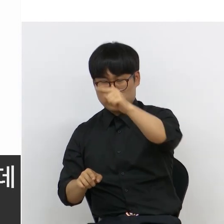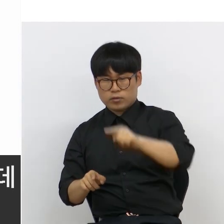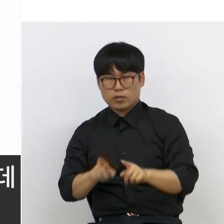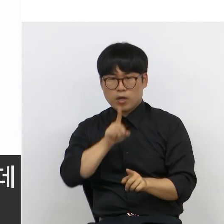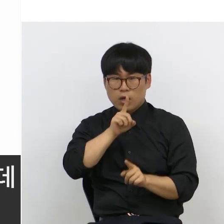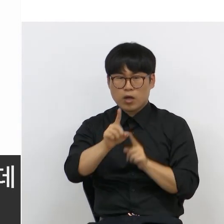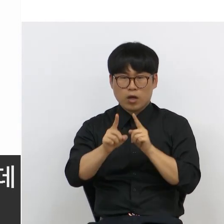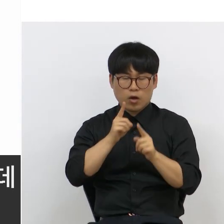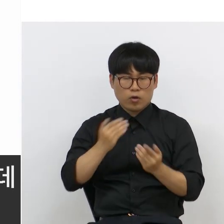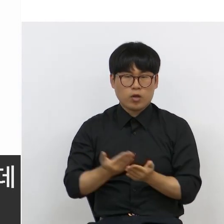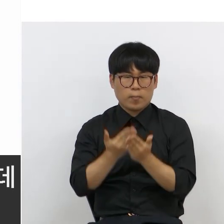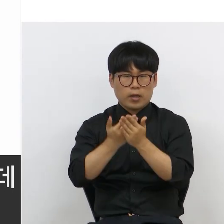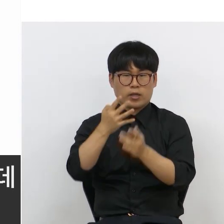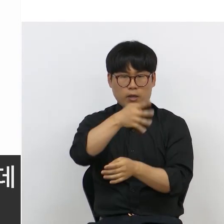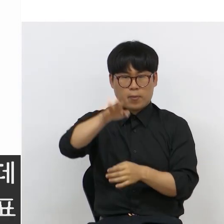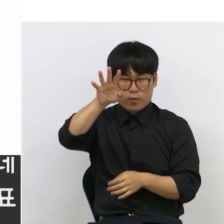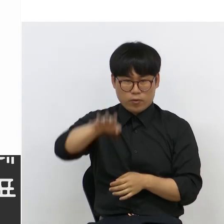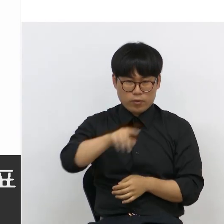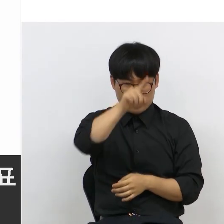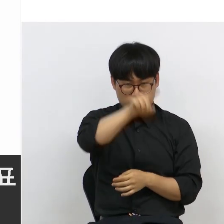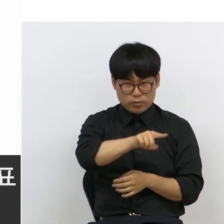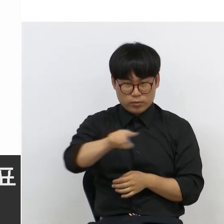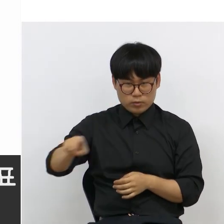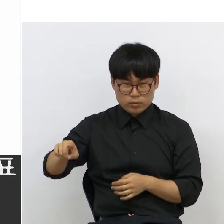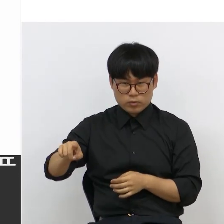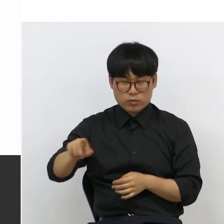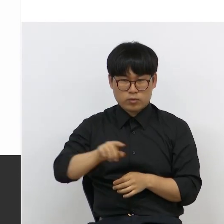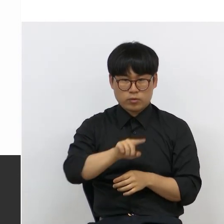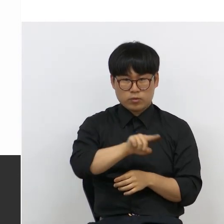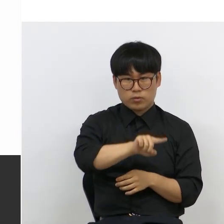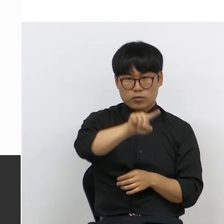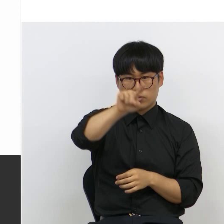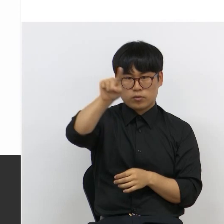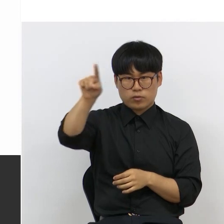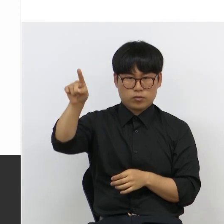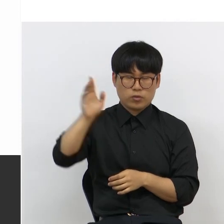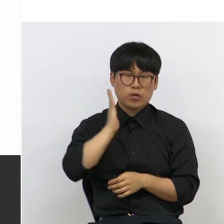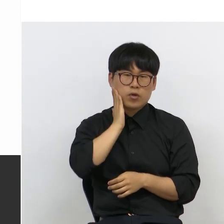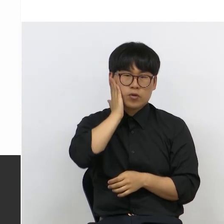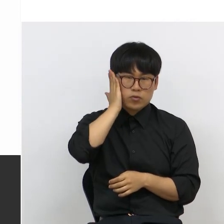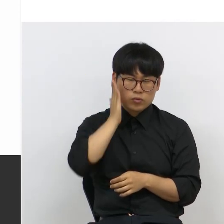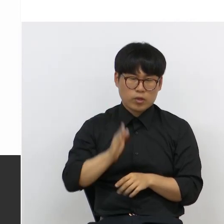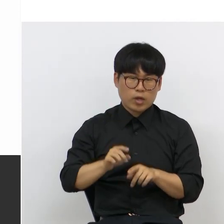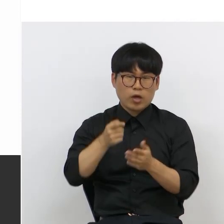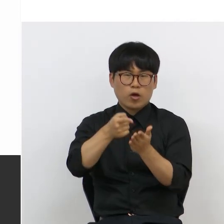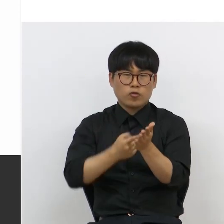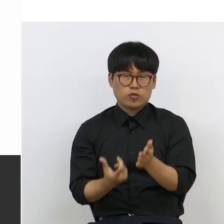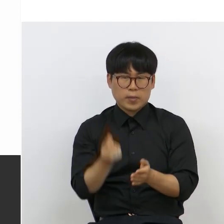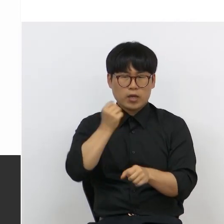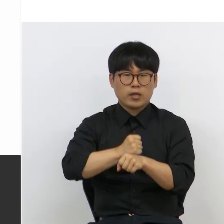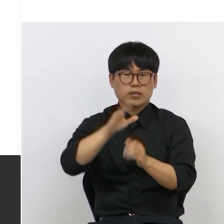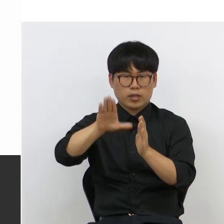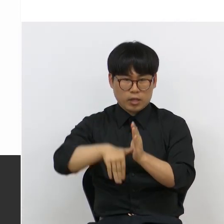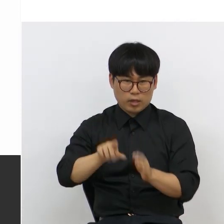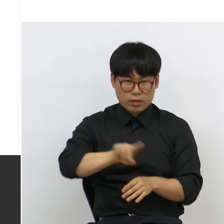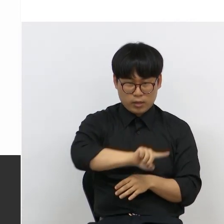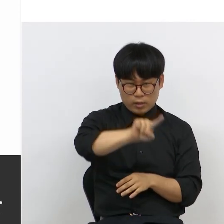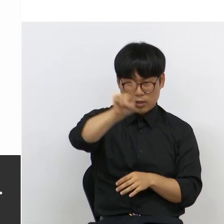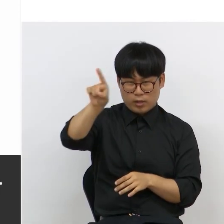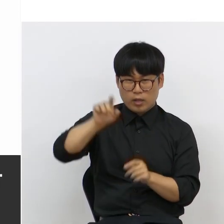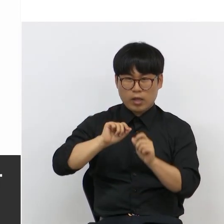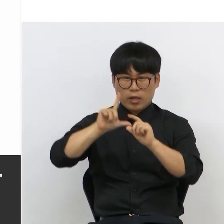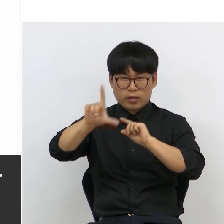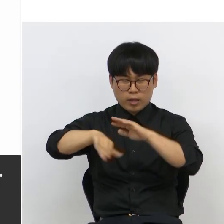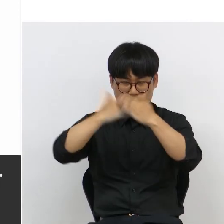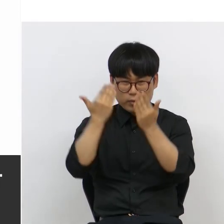표입니다. 이게 기준표라고 하면 여기 초록색 계통은 보통 수술을 얼마나 빨리 했느냐. 보통 1살 이전에 한 애들은 다 그걸